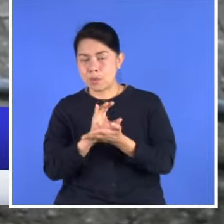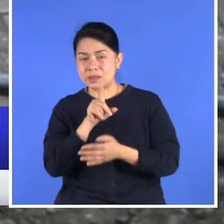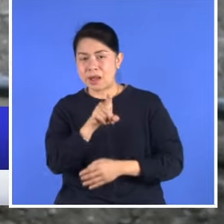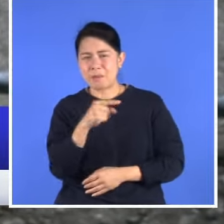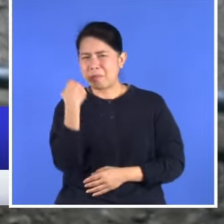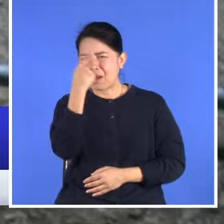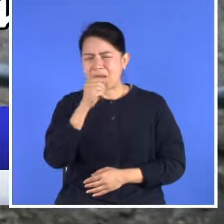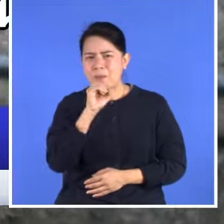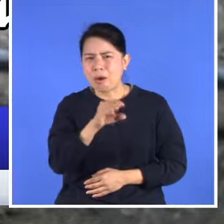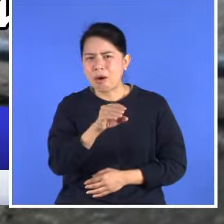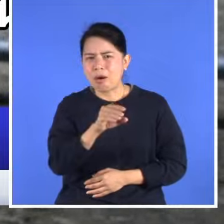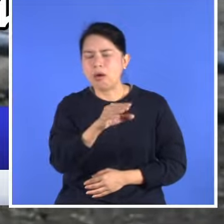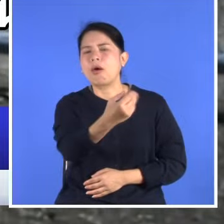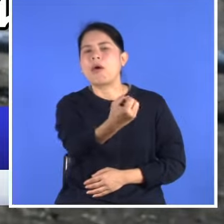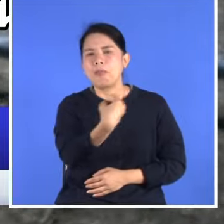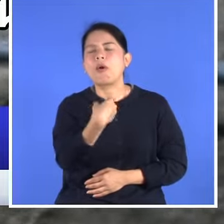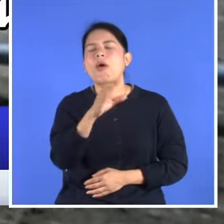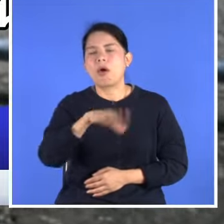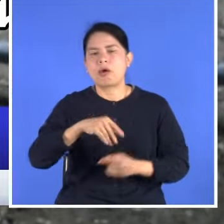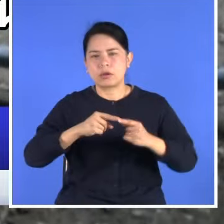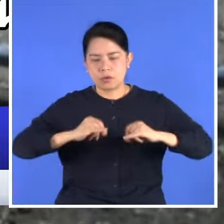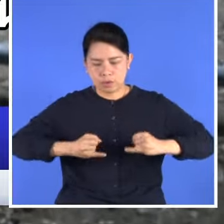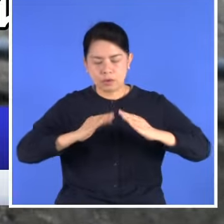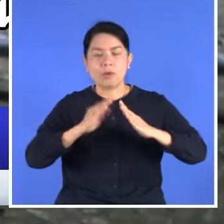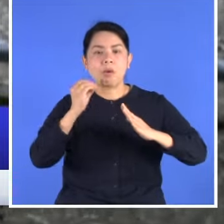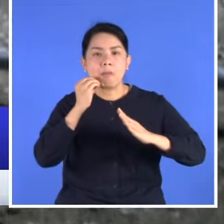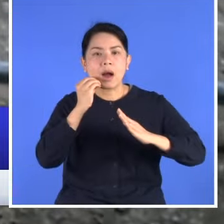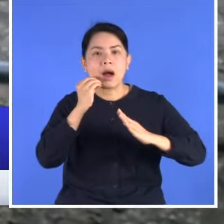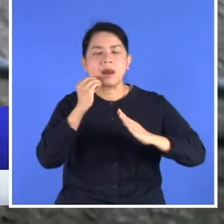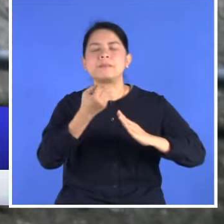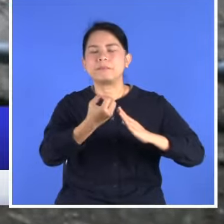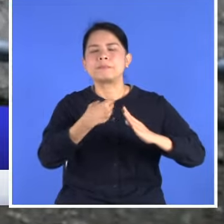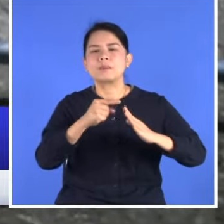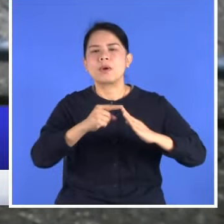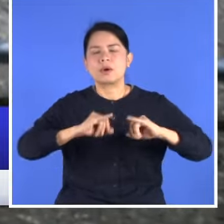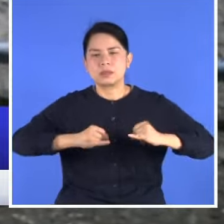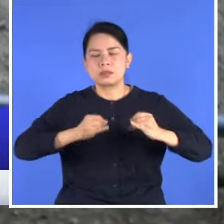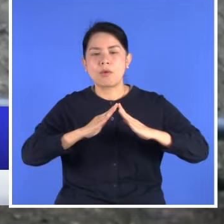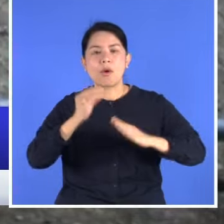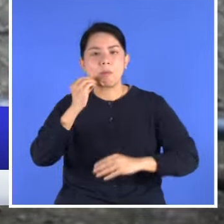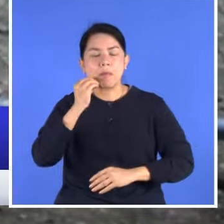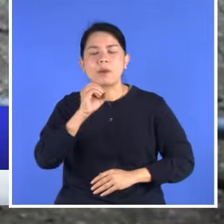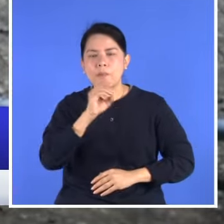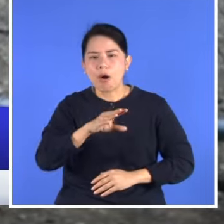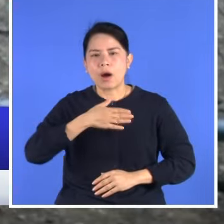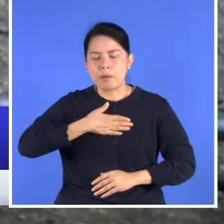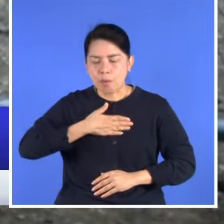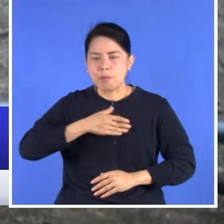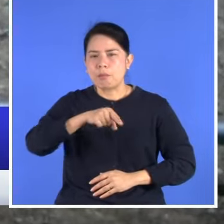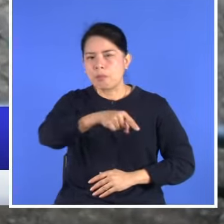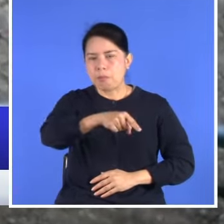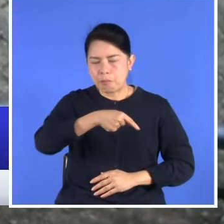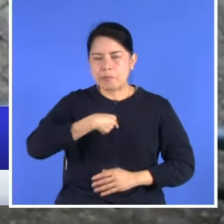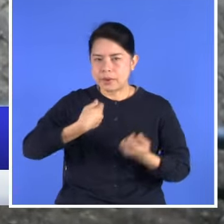จ้าของบ้านนี้เหรออ๋อเขาบอกให้มาเล่นกีตาร์ให้ฟังหน่อย ช่วยฟังหน่อยว่ะ เขาเนี่ยเข้ามาในนี้เข้ามาตั้ง